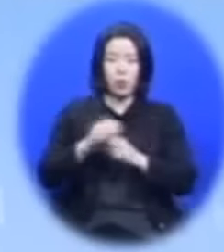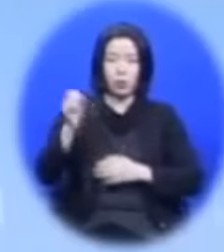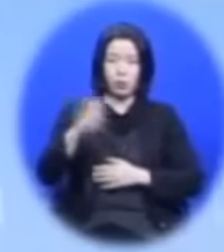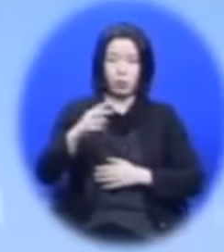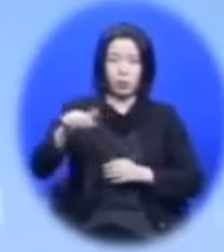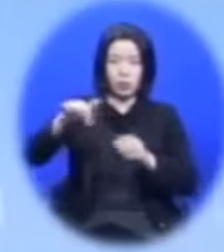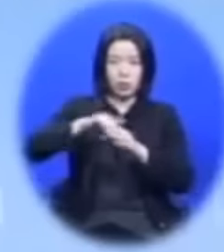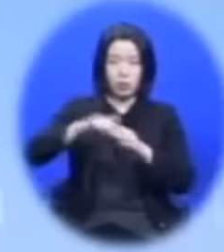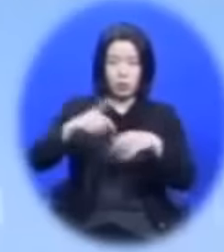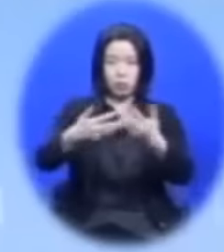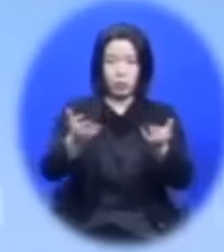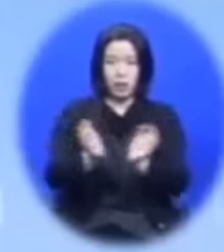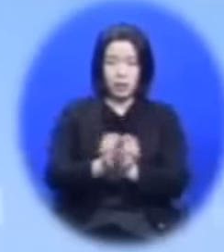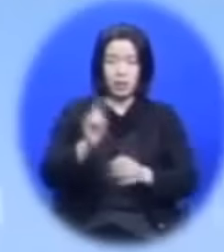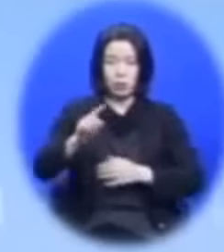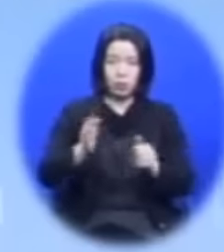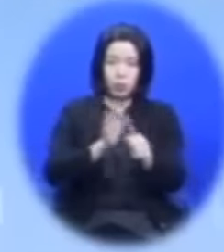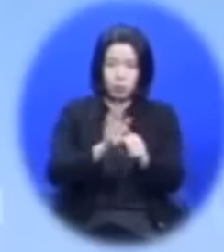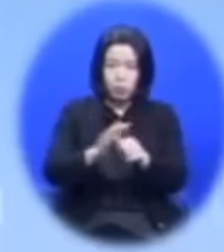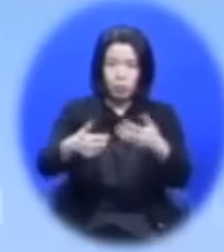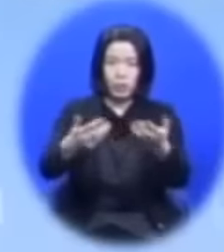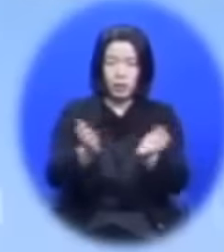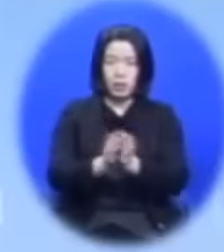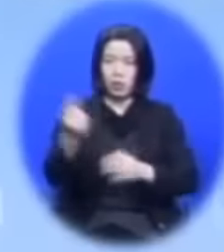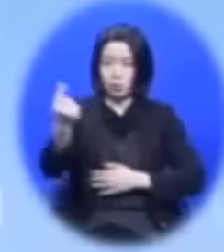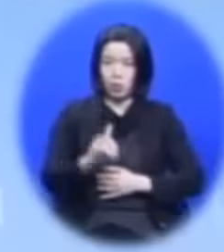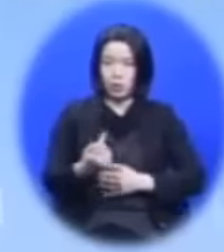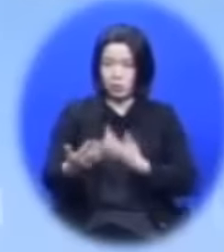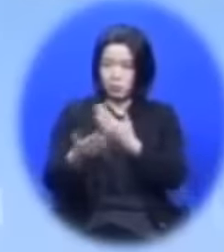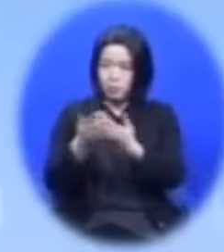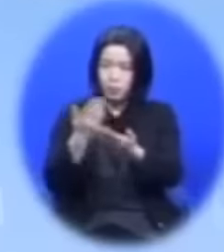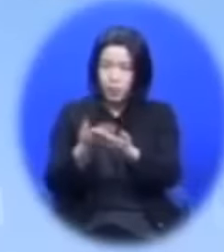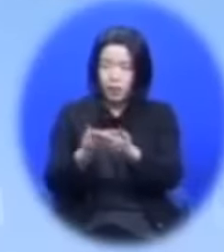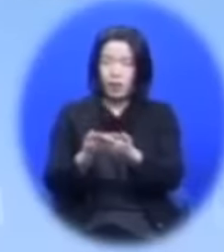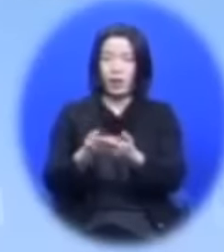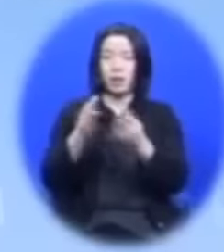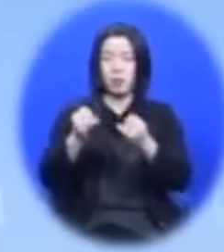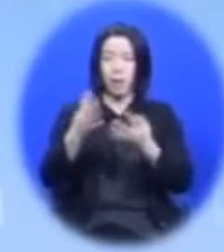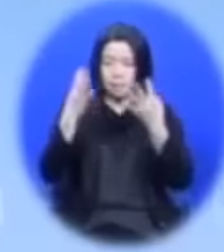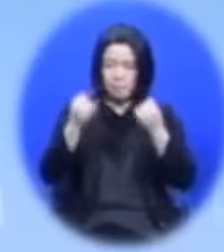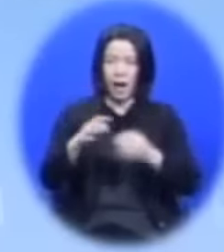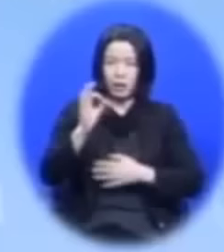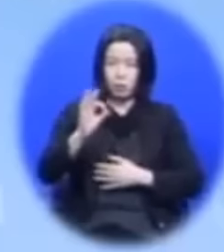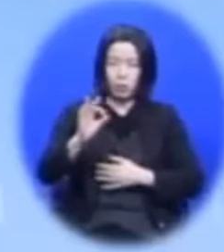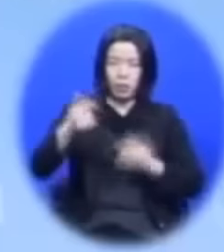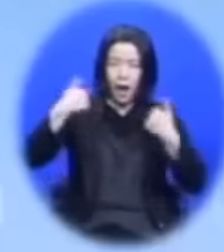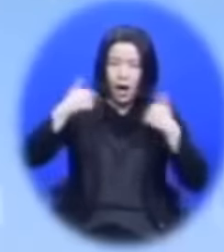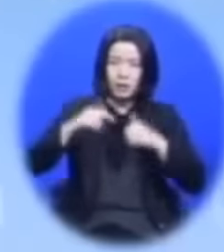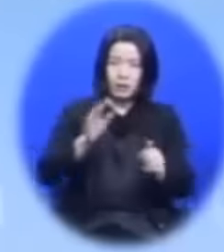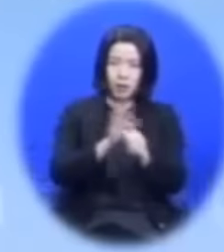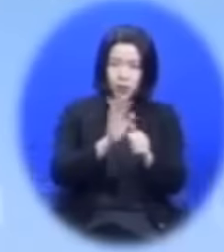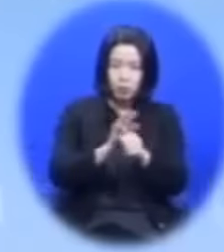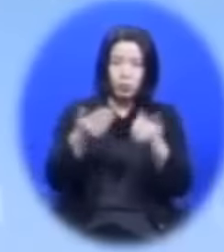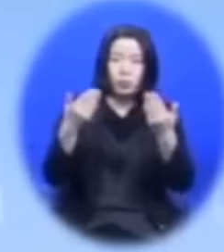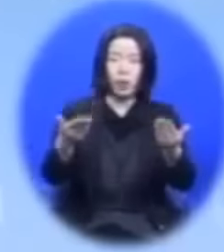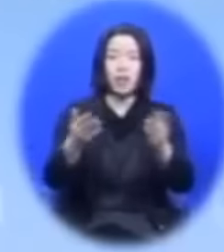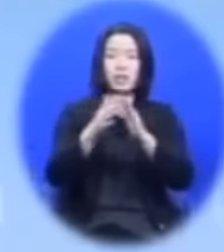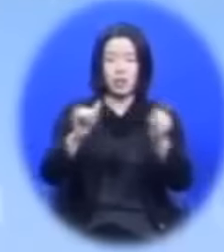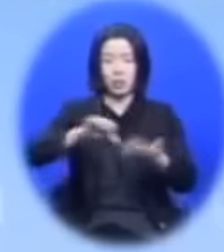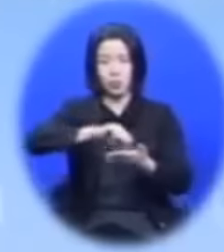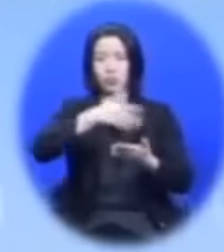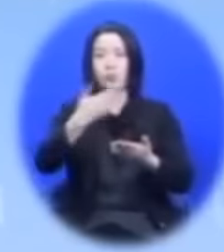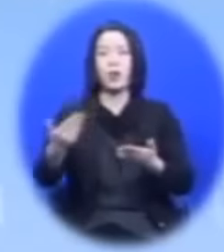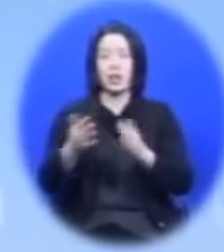단체 또는 구제단체에서 와서 도와달라고 그러면 상당한 액수의 돈을 늘 기부하곤 하는 분으로